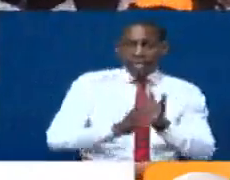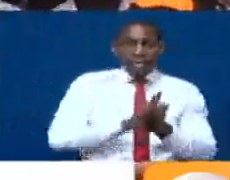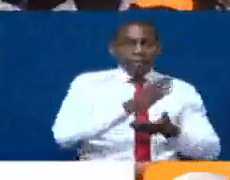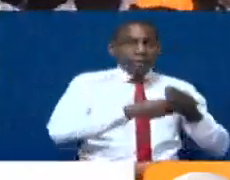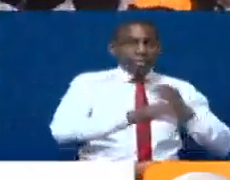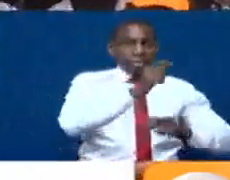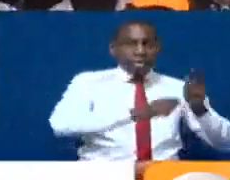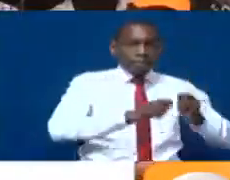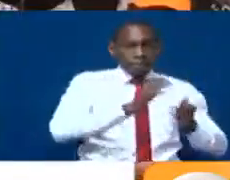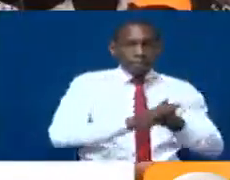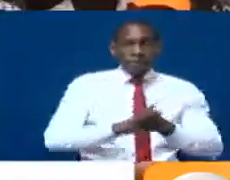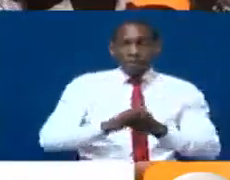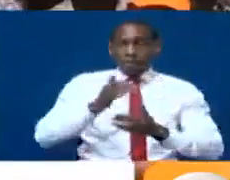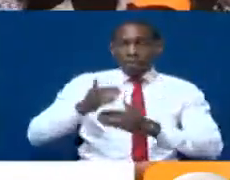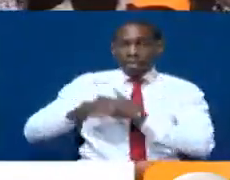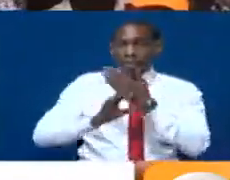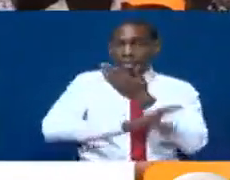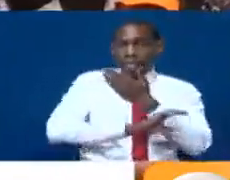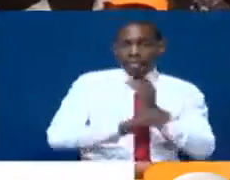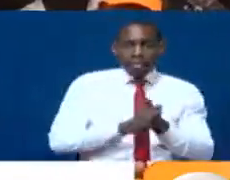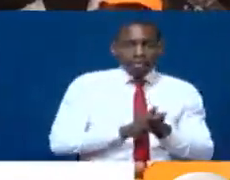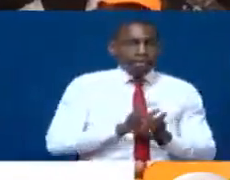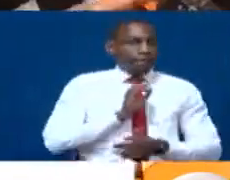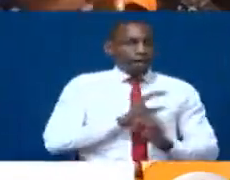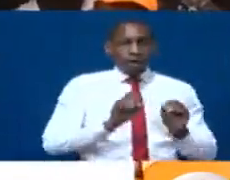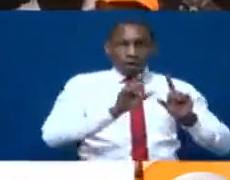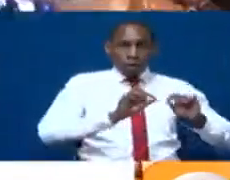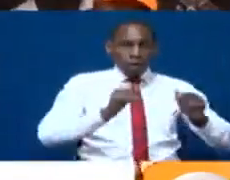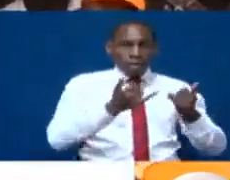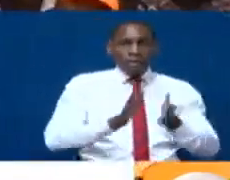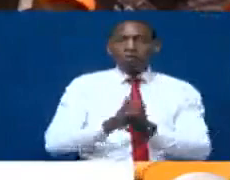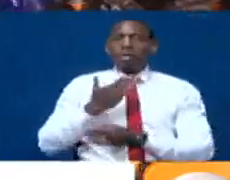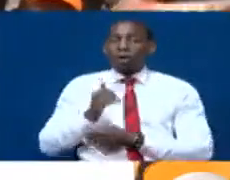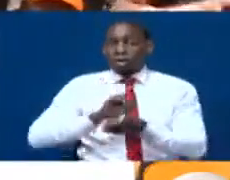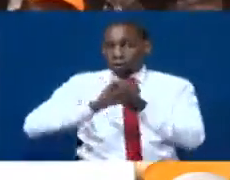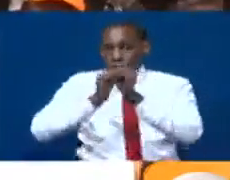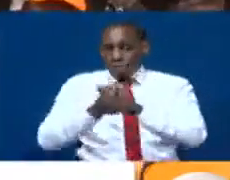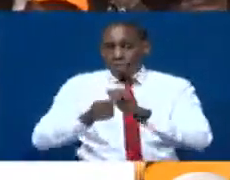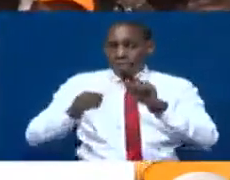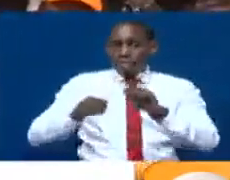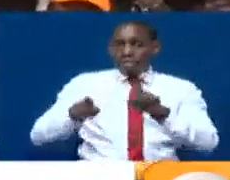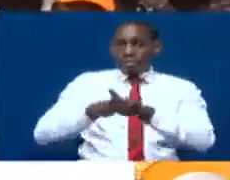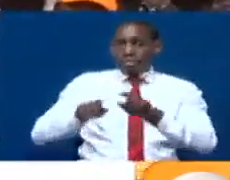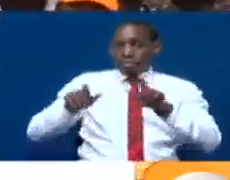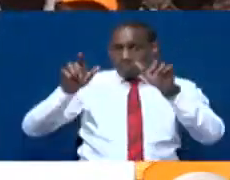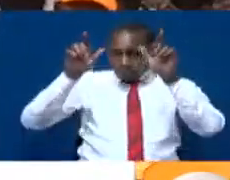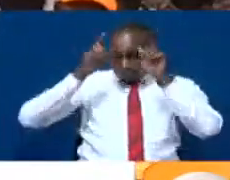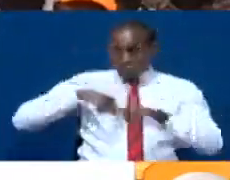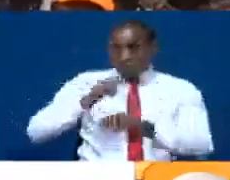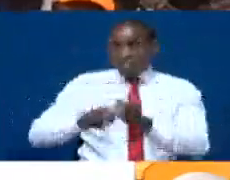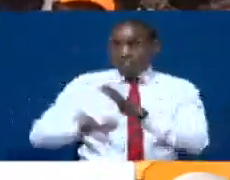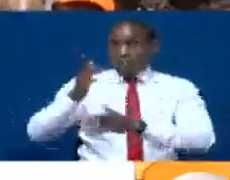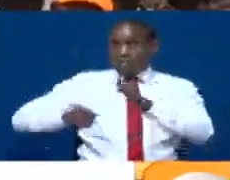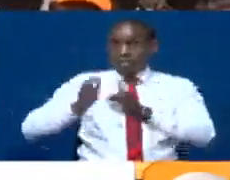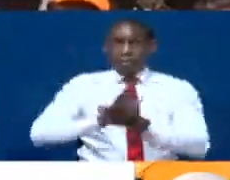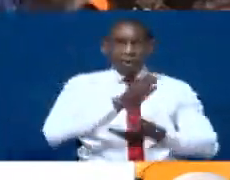wanauza maziwa kutoka kwa nchi jirani wasiogope tukisema sasa tunataka kubadilisha ngombe zetu zitoe maziwa.